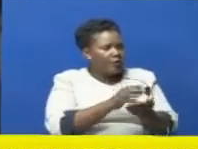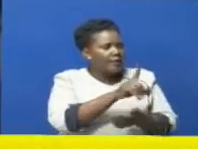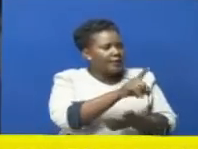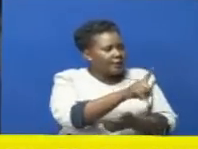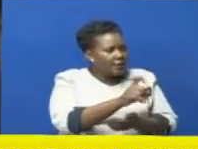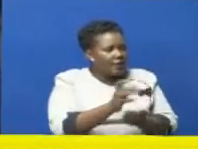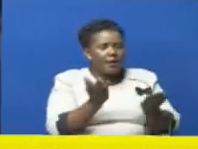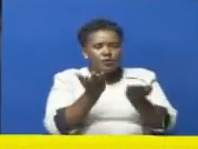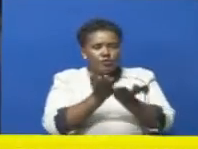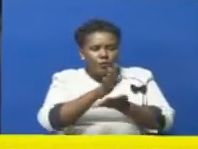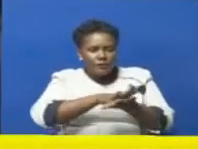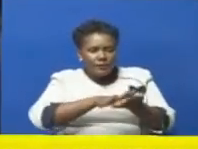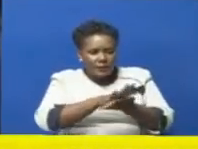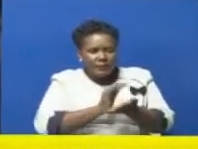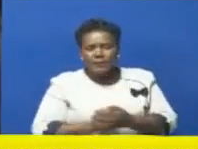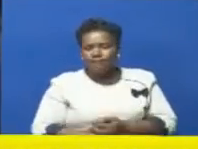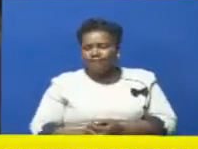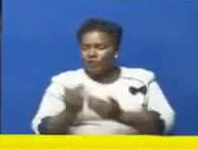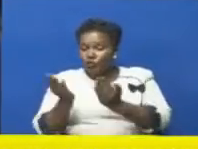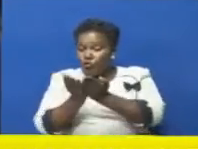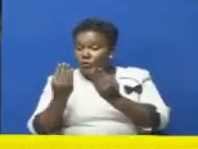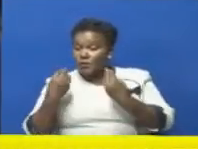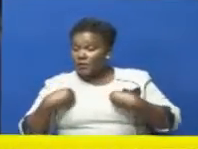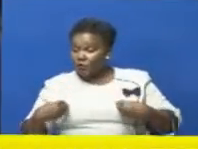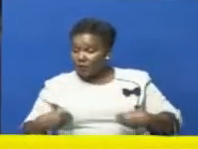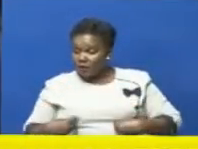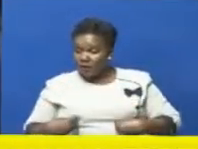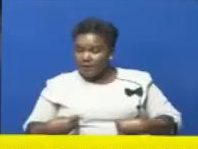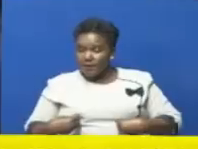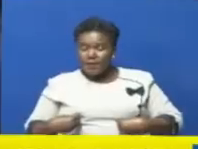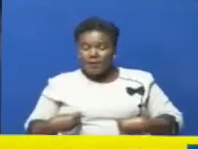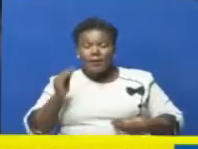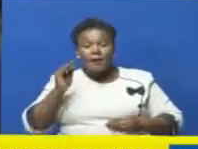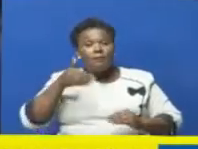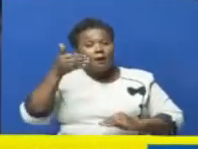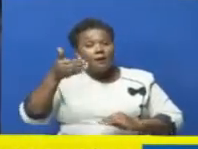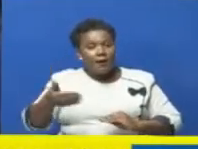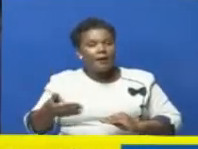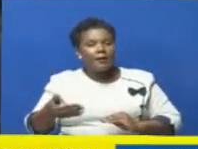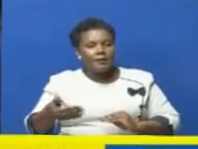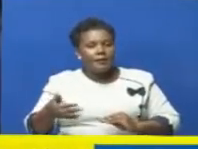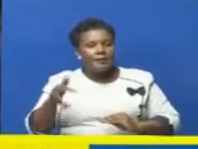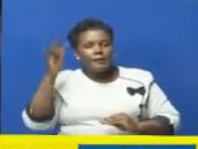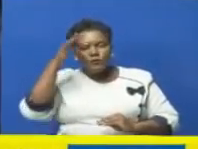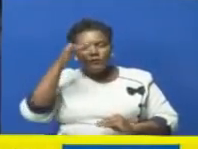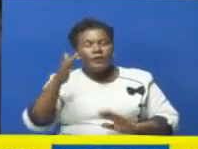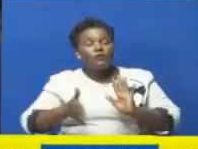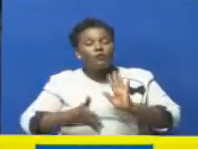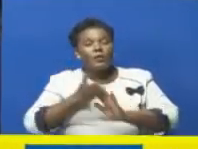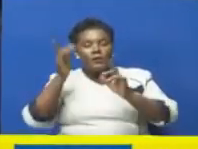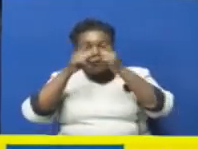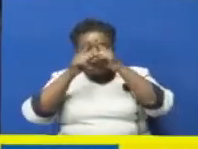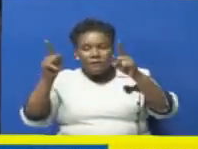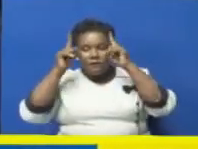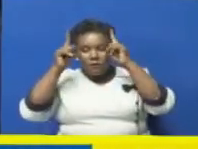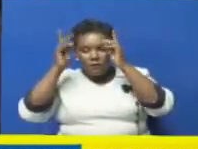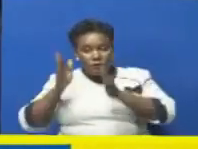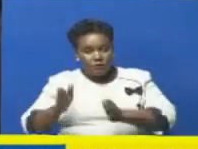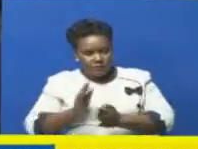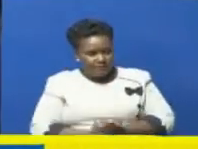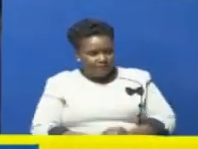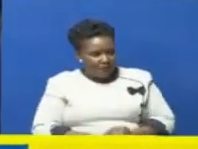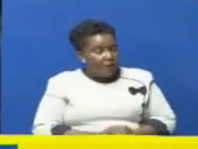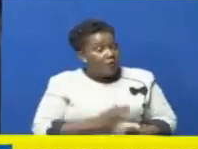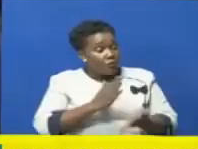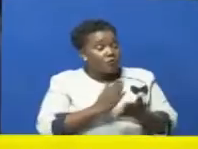shule za sekondari, na makusudio ni kufikia katika kiwango cha chuo kikuu. Kwa hiyo tuko katika harakati za maendeleo ya aina